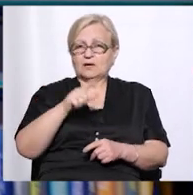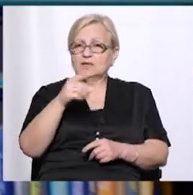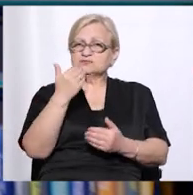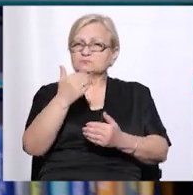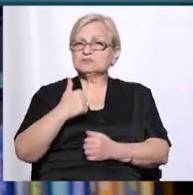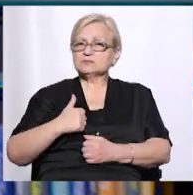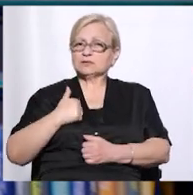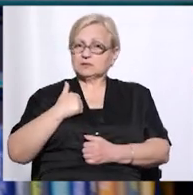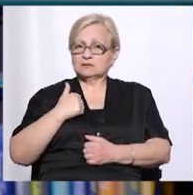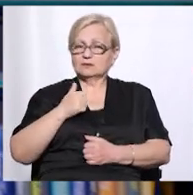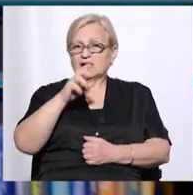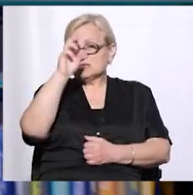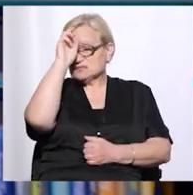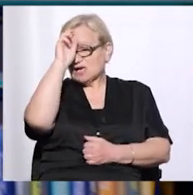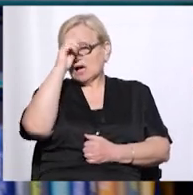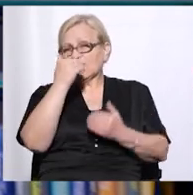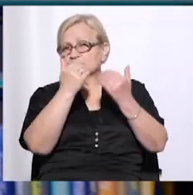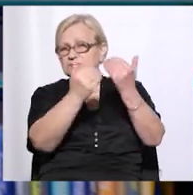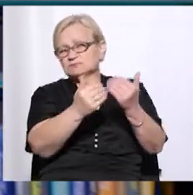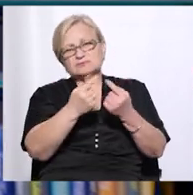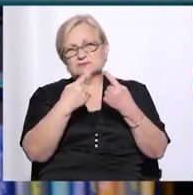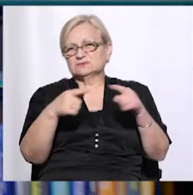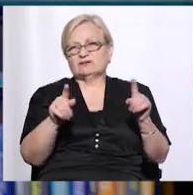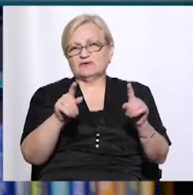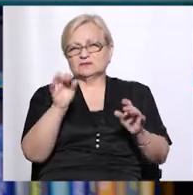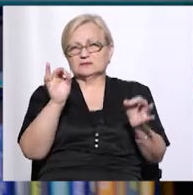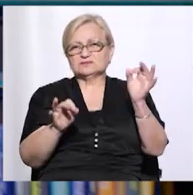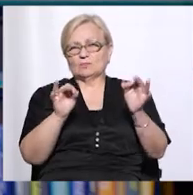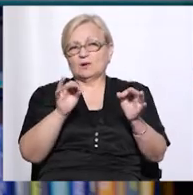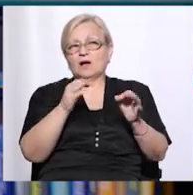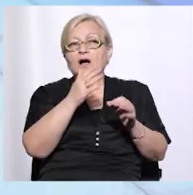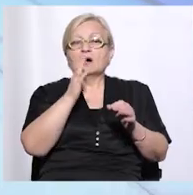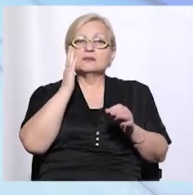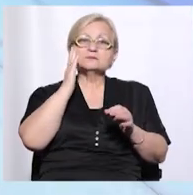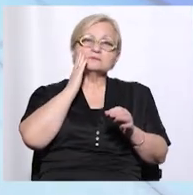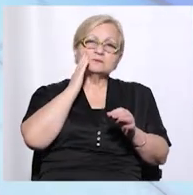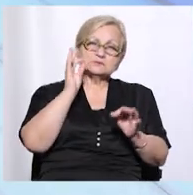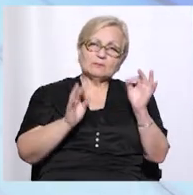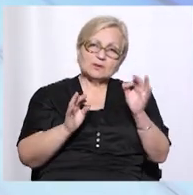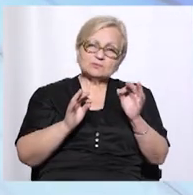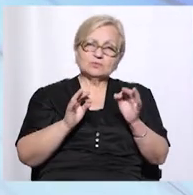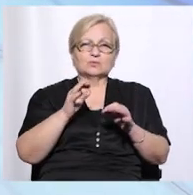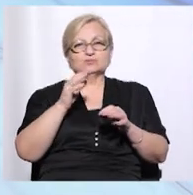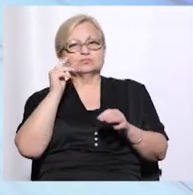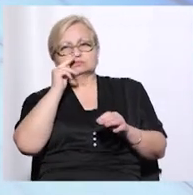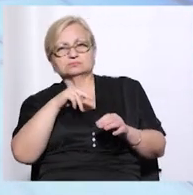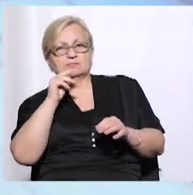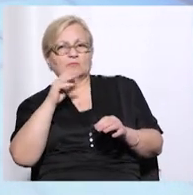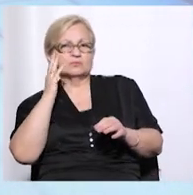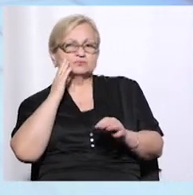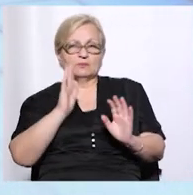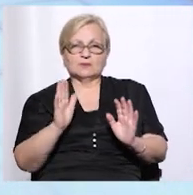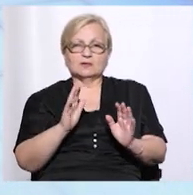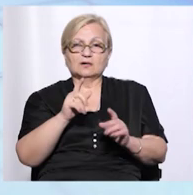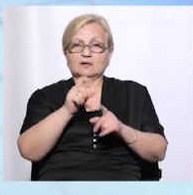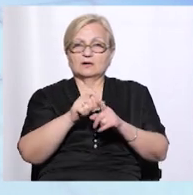ღირსება. სახელმწიფოს სხვა კრიტერიუმით ზომავენ: სამართლიანობა და უსამართლობა. ნათქვამია ხო, ყველასთვის